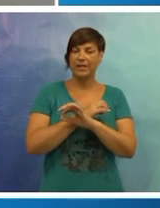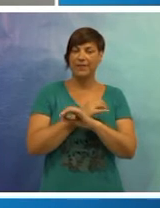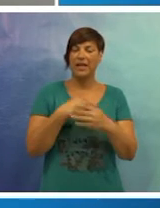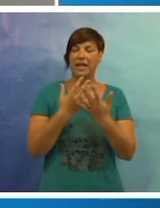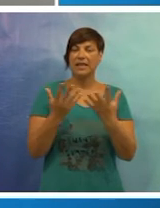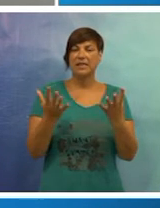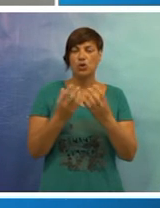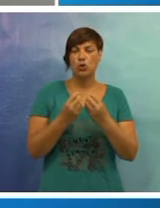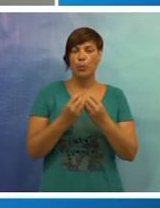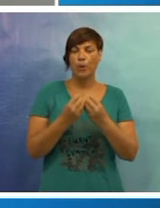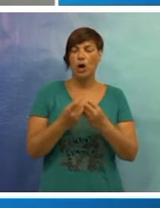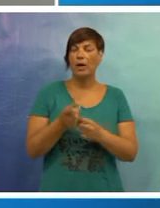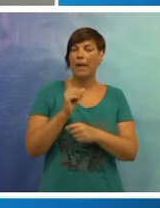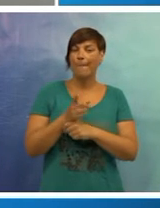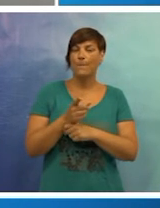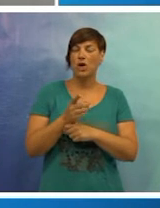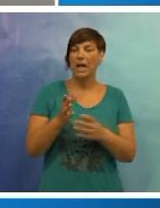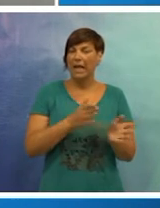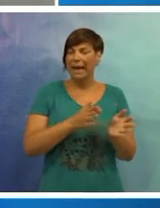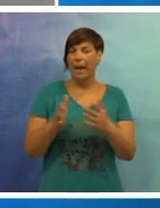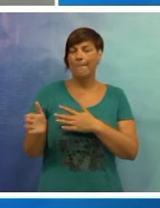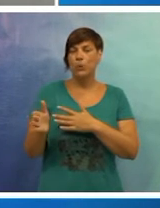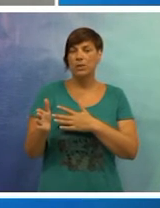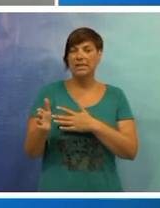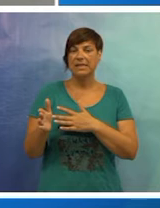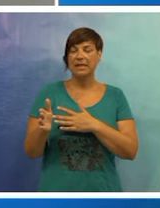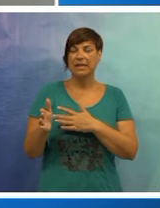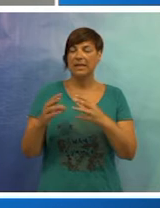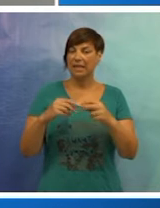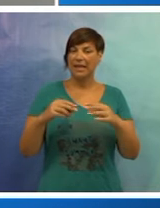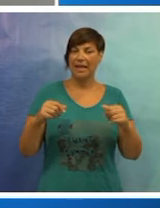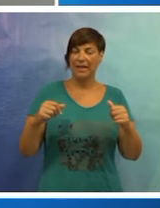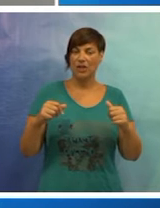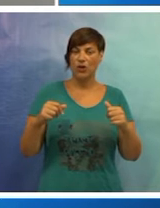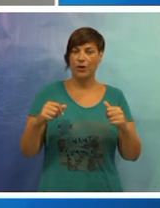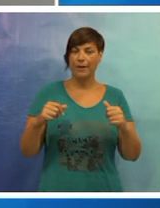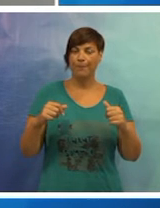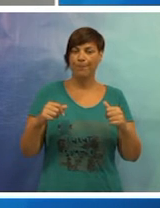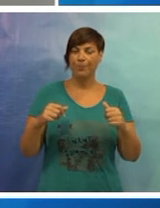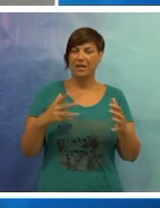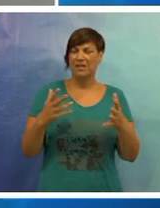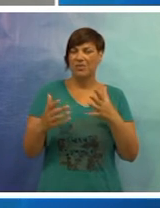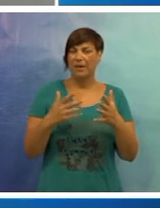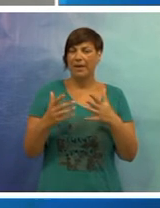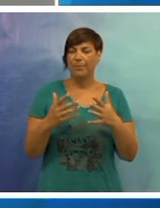žrtve, da su mnogi morali napustiti teritoriju, da su